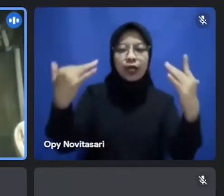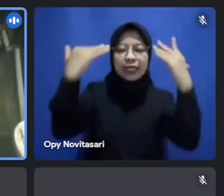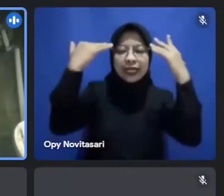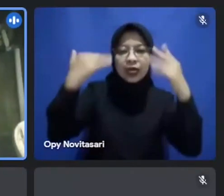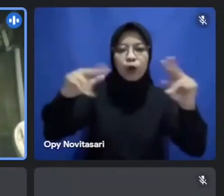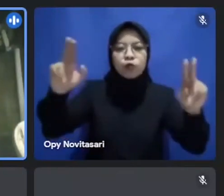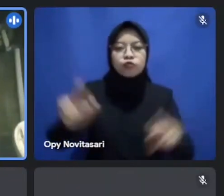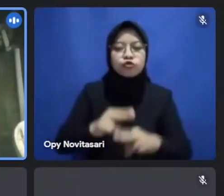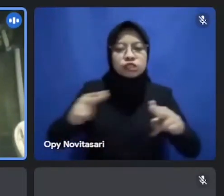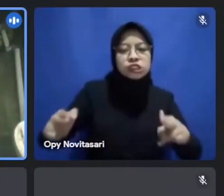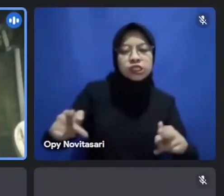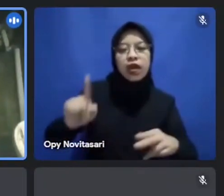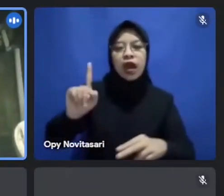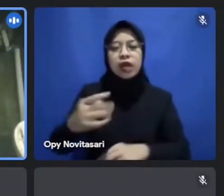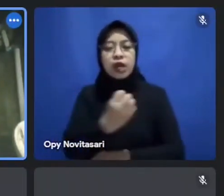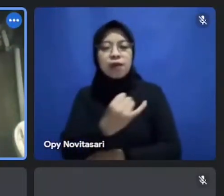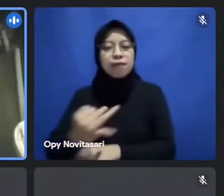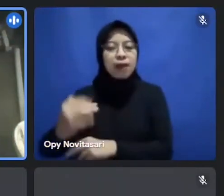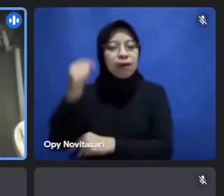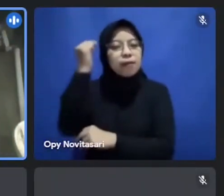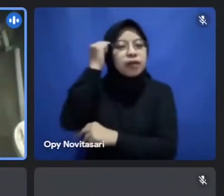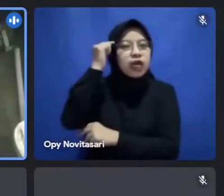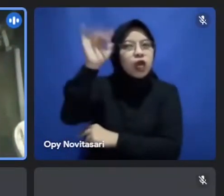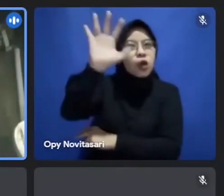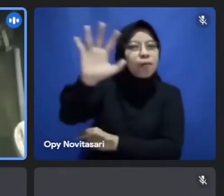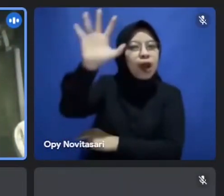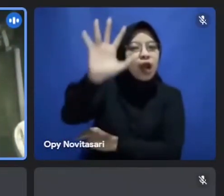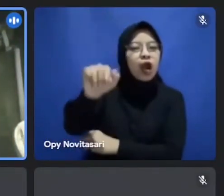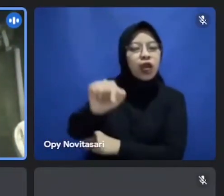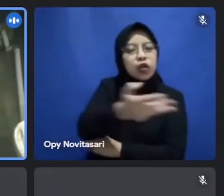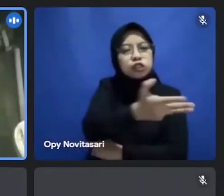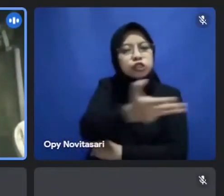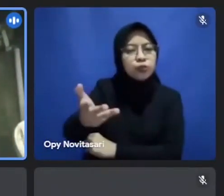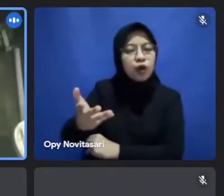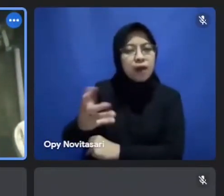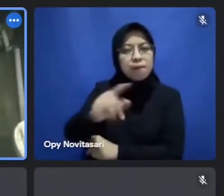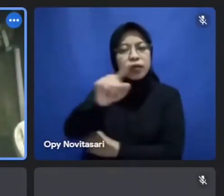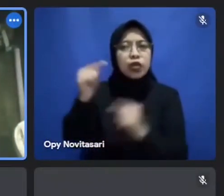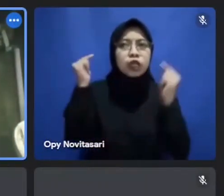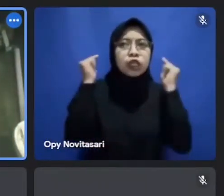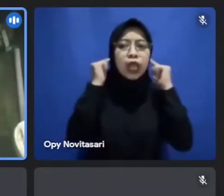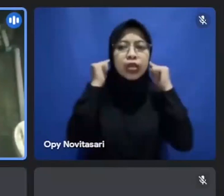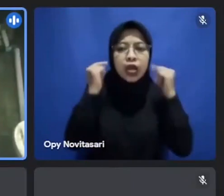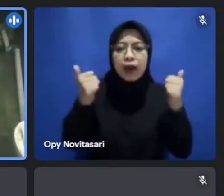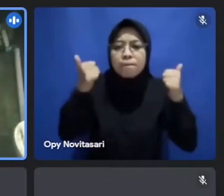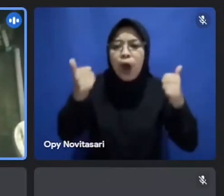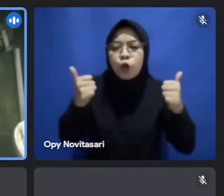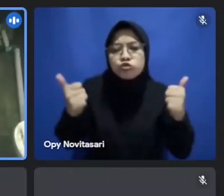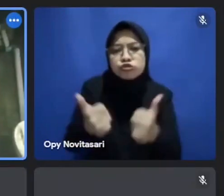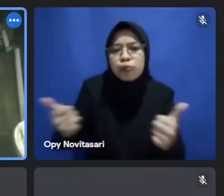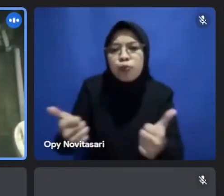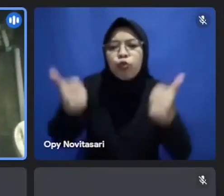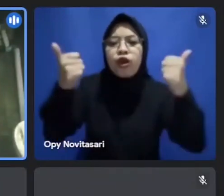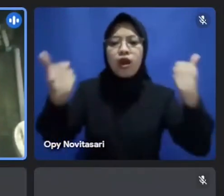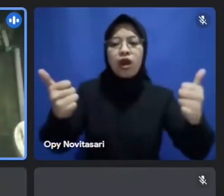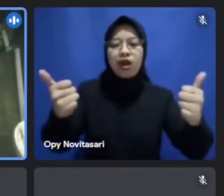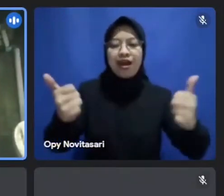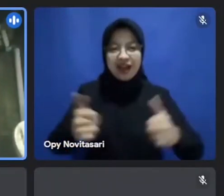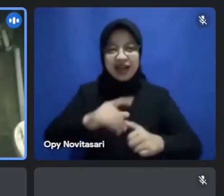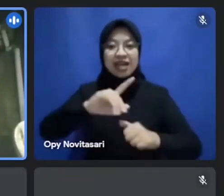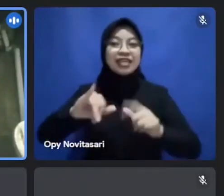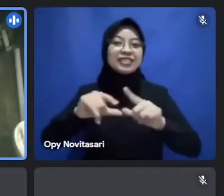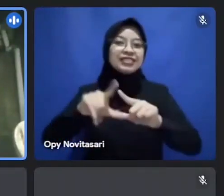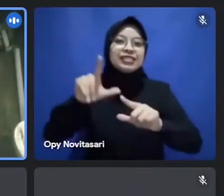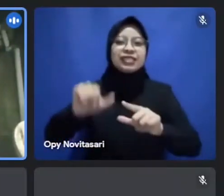danikih didasarkan asumsi bahwa kita semuiliki telinga S kesempatan ini